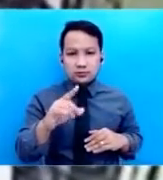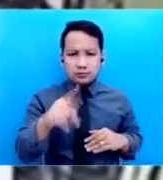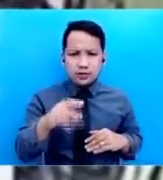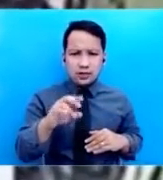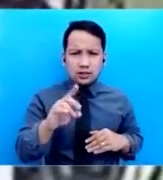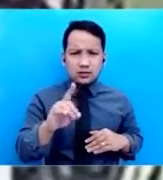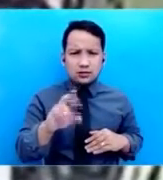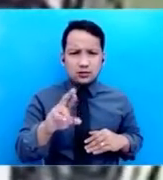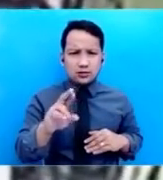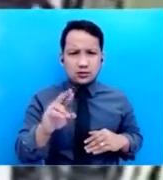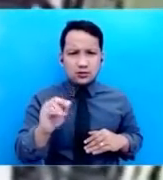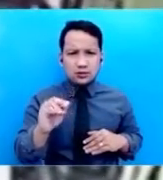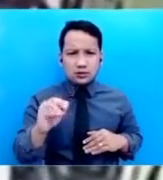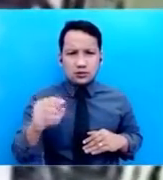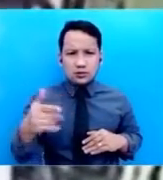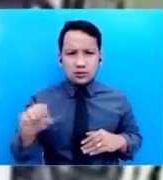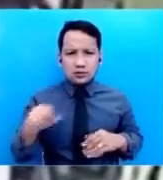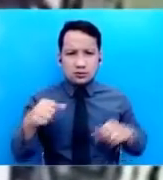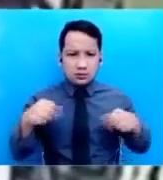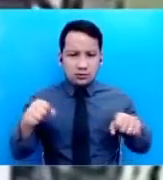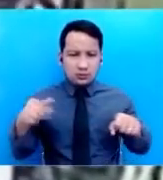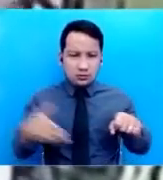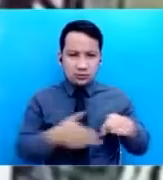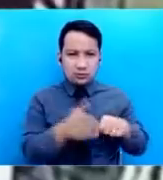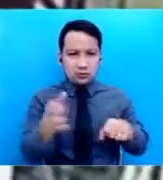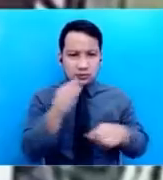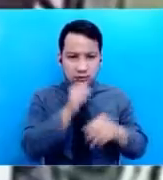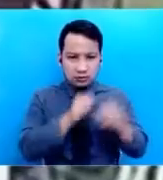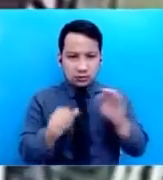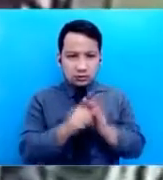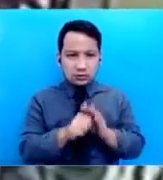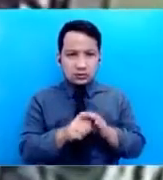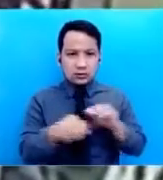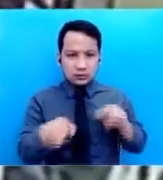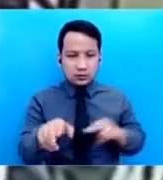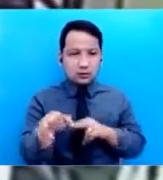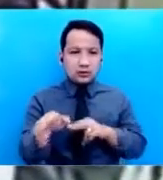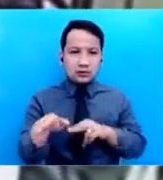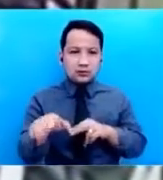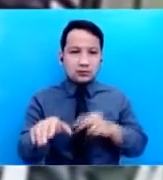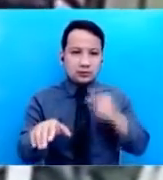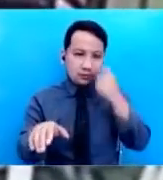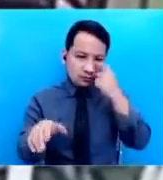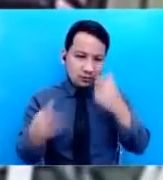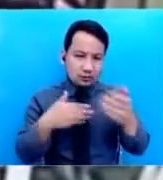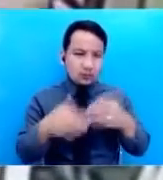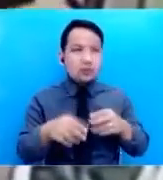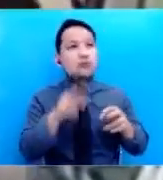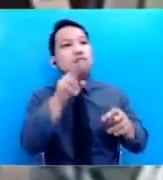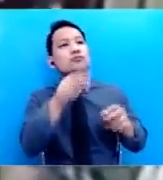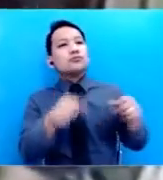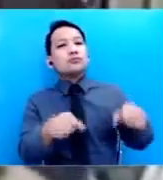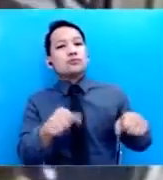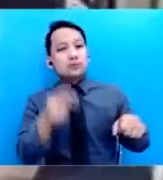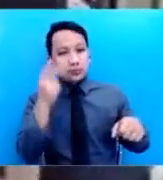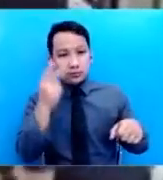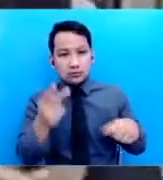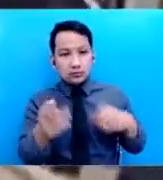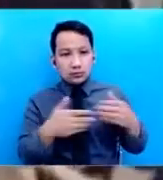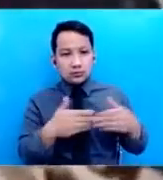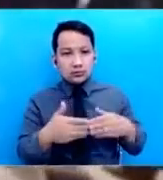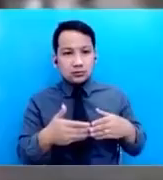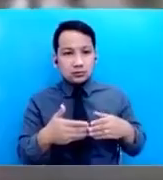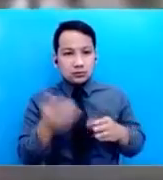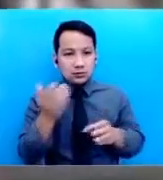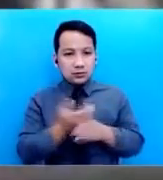itong dumating ang isang motorsiklo na nagtago sa likod ng van. Mapapansing tila sinisipat ng rider ang kotseng pumarada